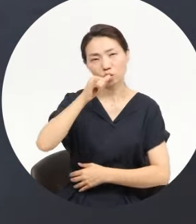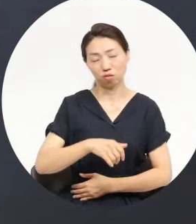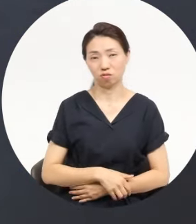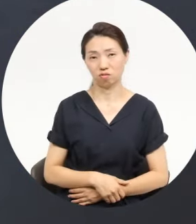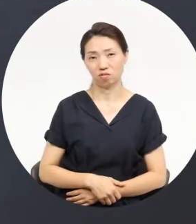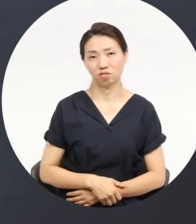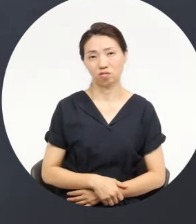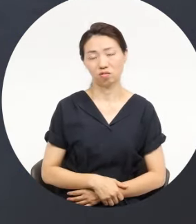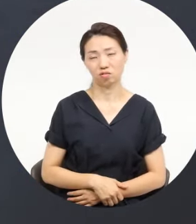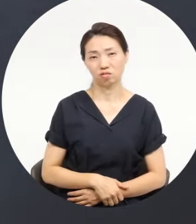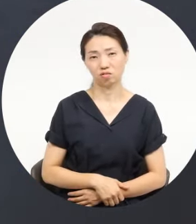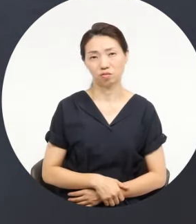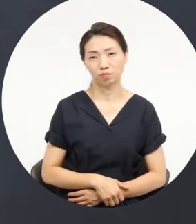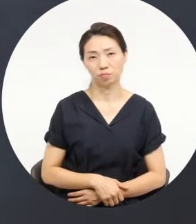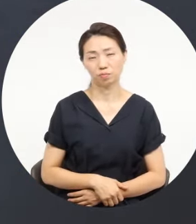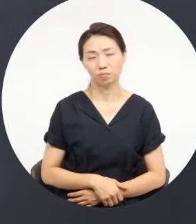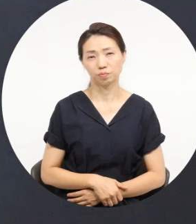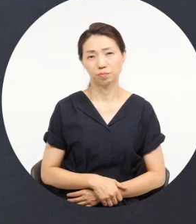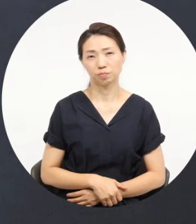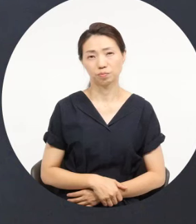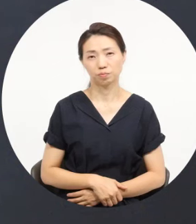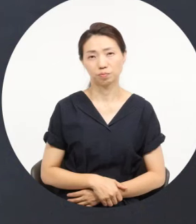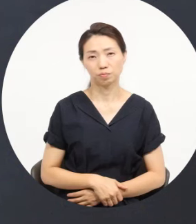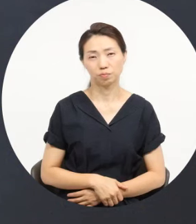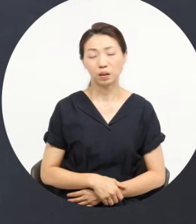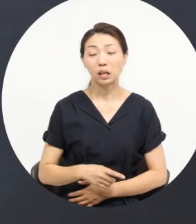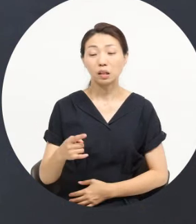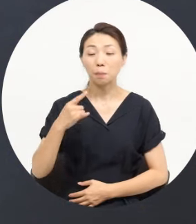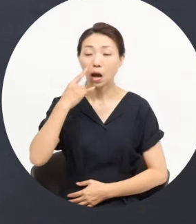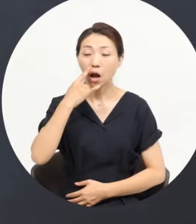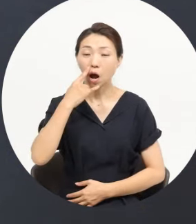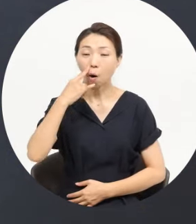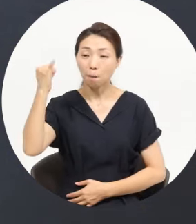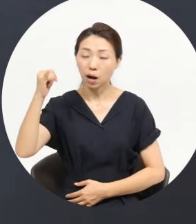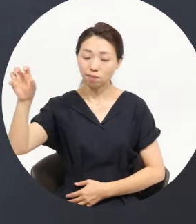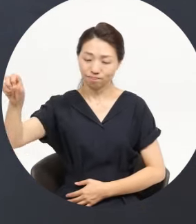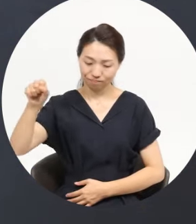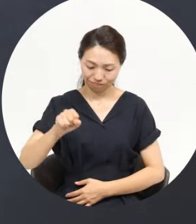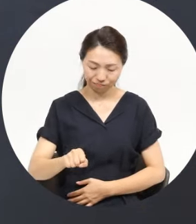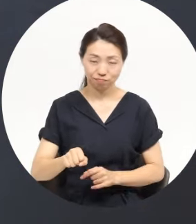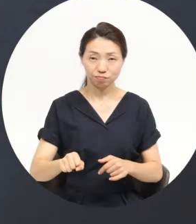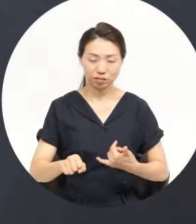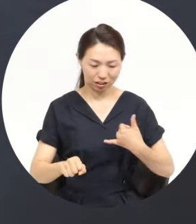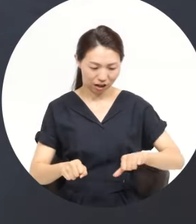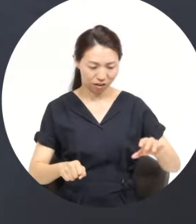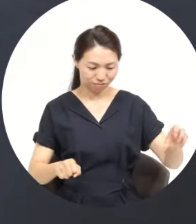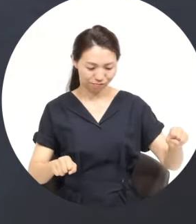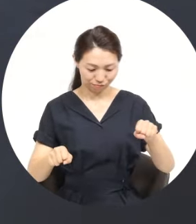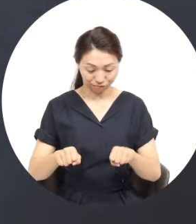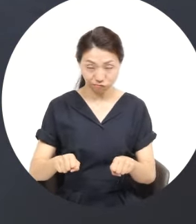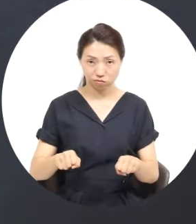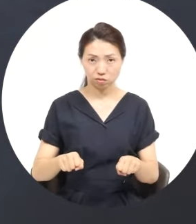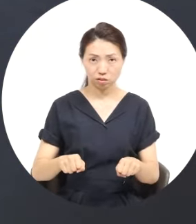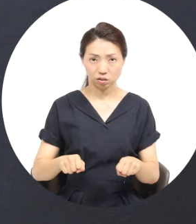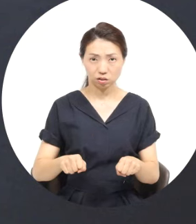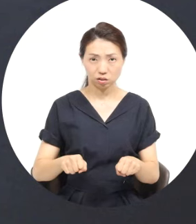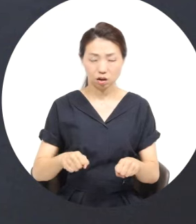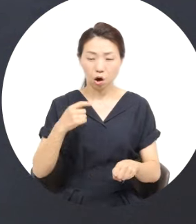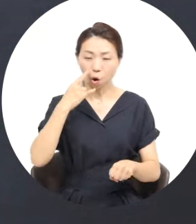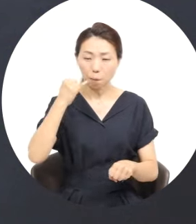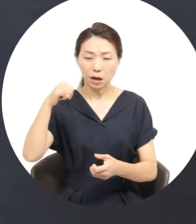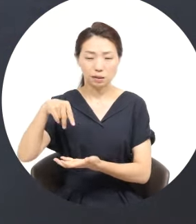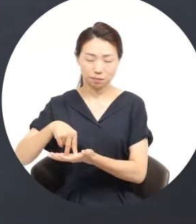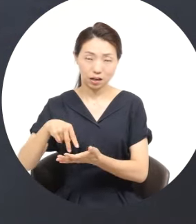모자든 모녀든 앉아가지고 엄마는 이렇게 생각한다. 그러면 나는 이렇게 생각한다.